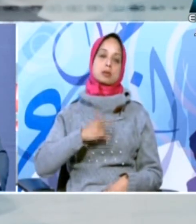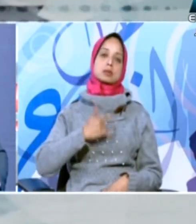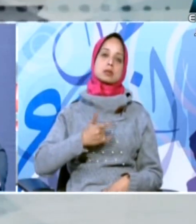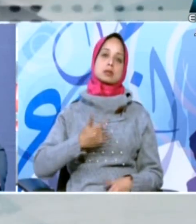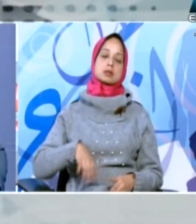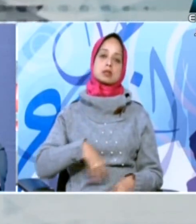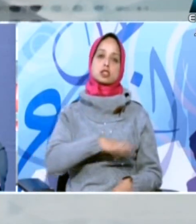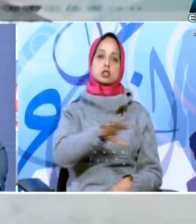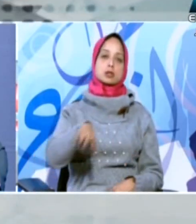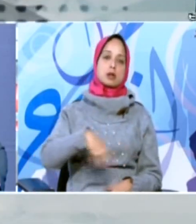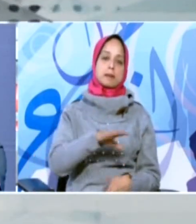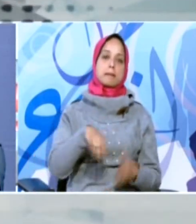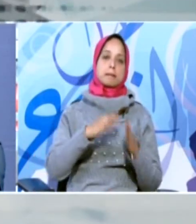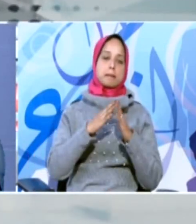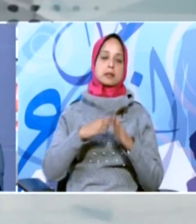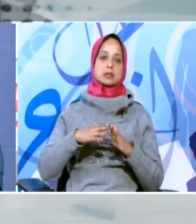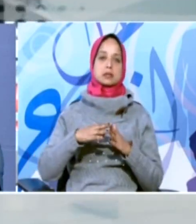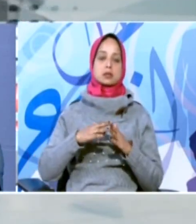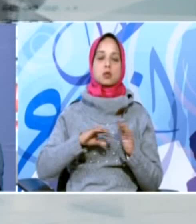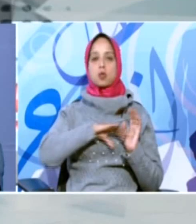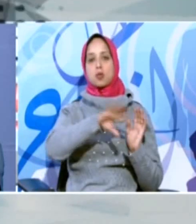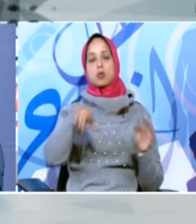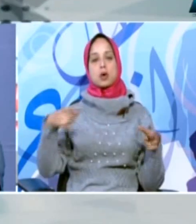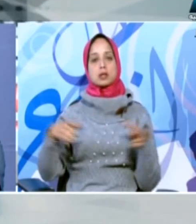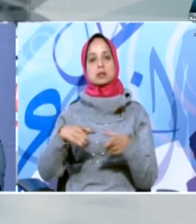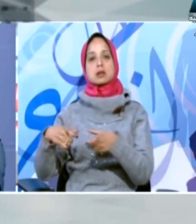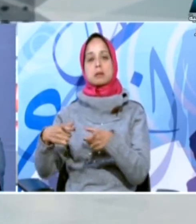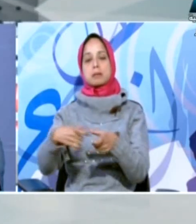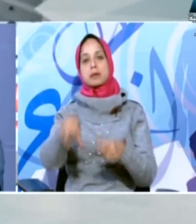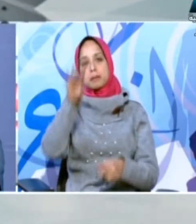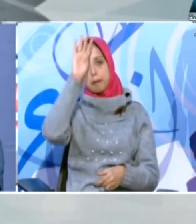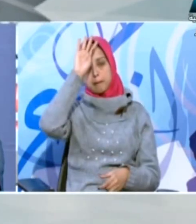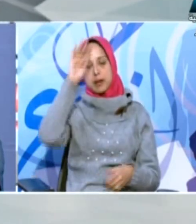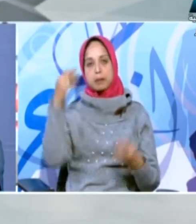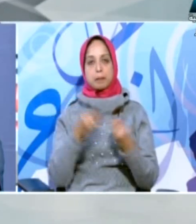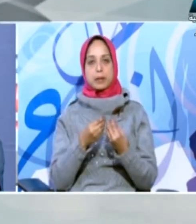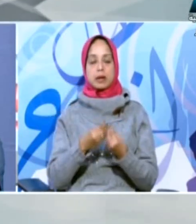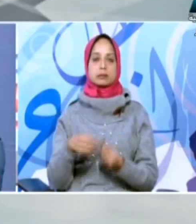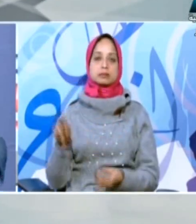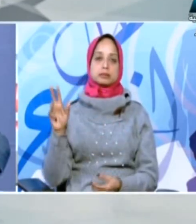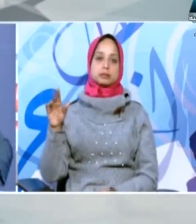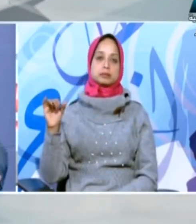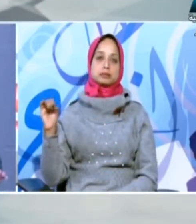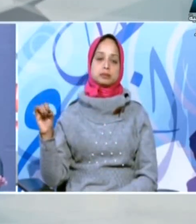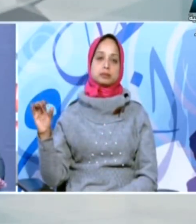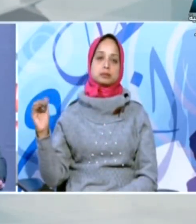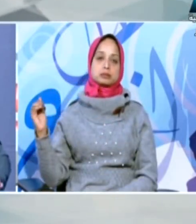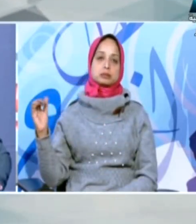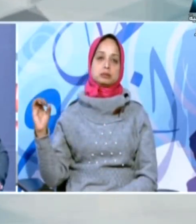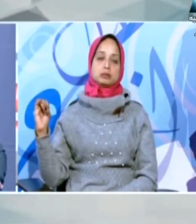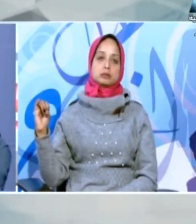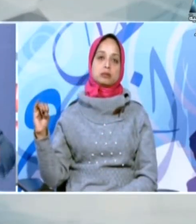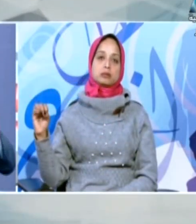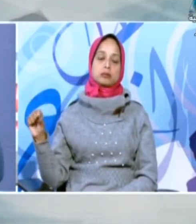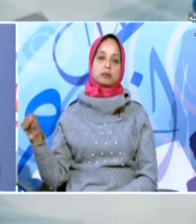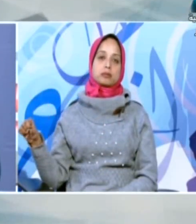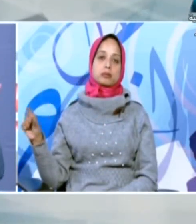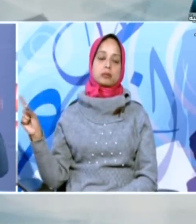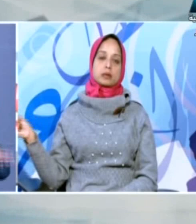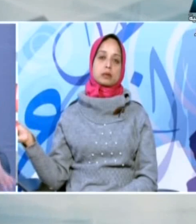المصري بالكامل وأحزابه وملكه ناحية المحور. فلذلك بقول كل الناس دي كانت ميولها محورية